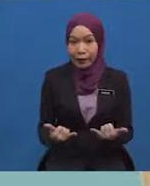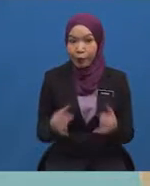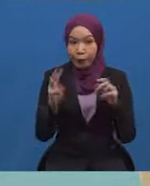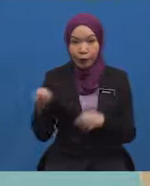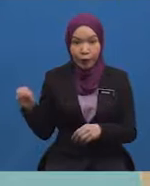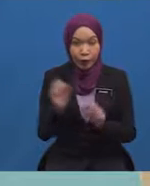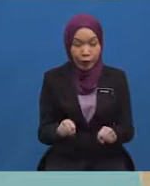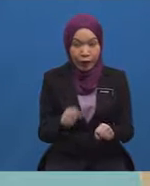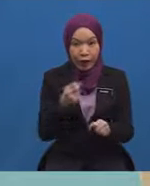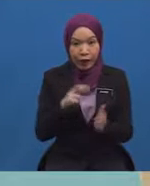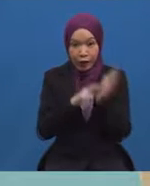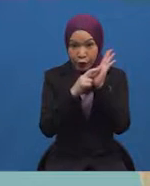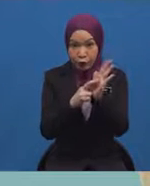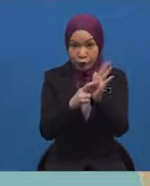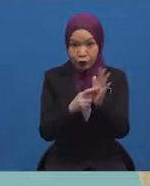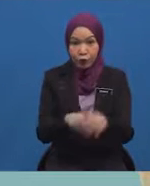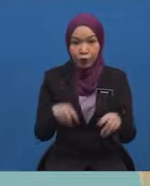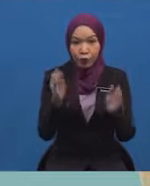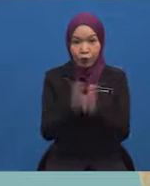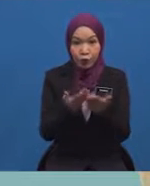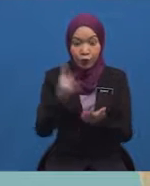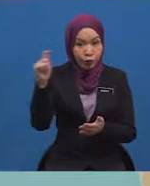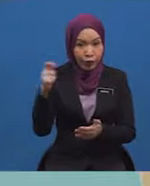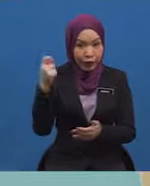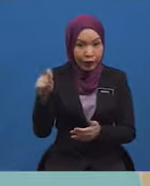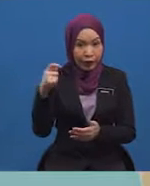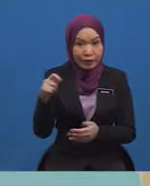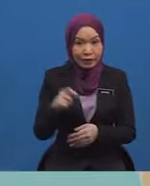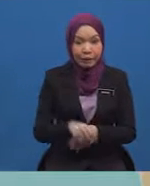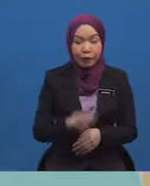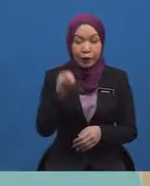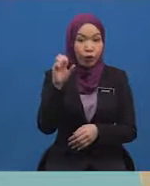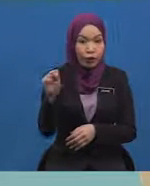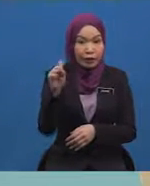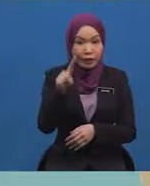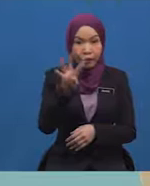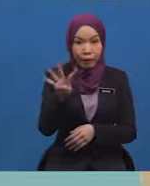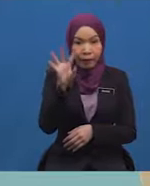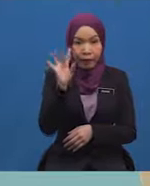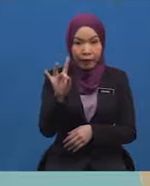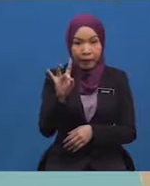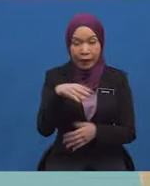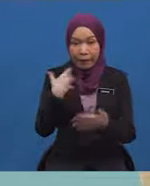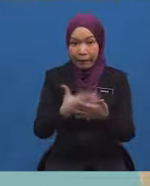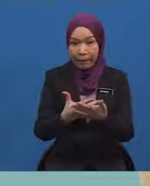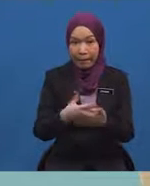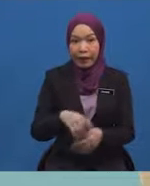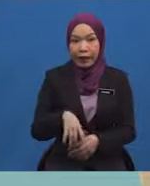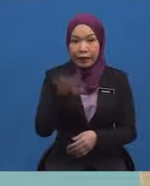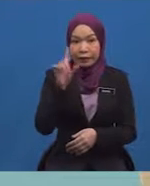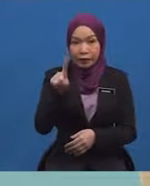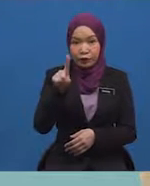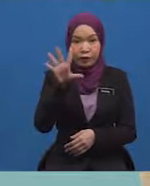teks geografi KSSM tingkatan 4 dari muka surat 148 hingga